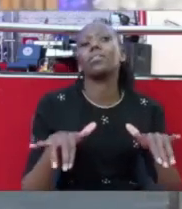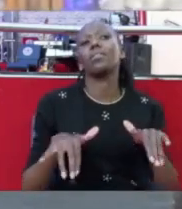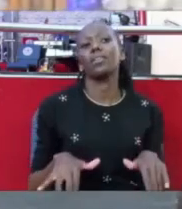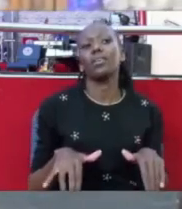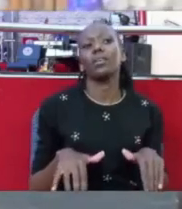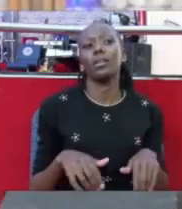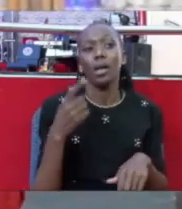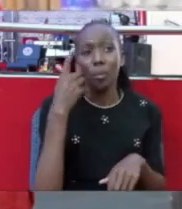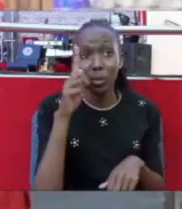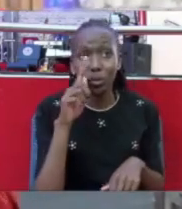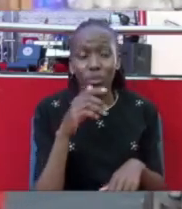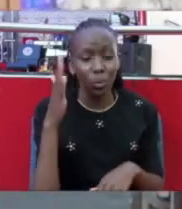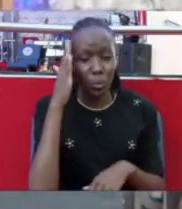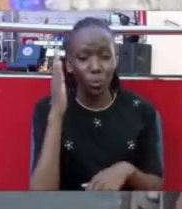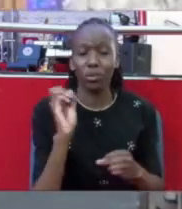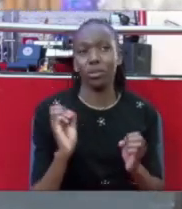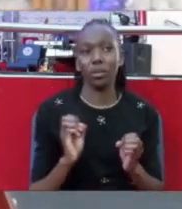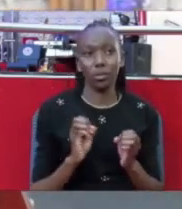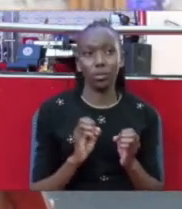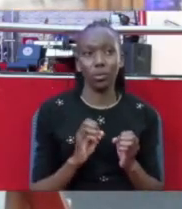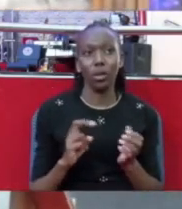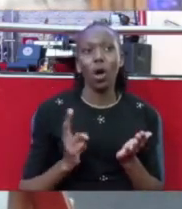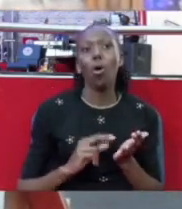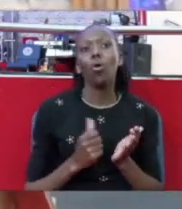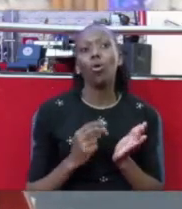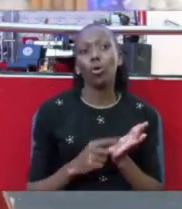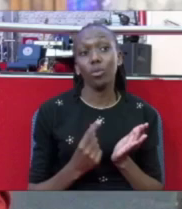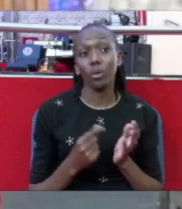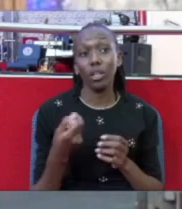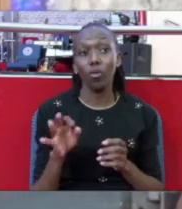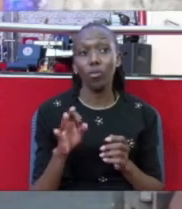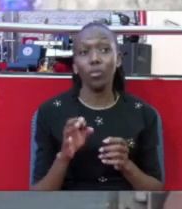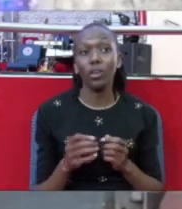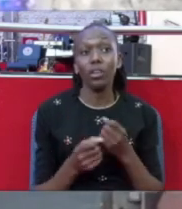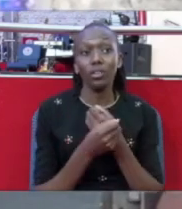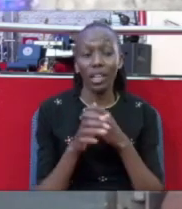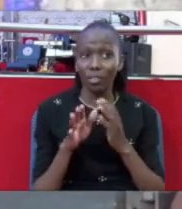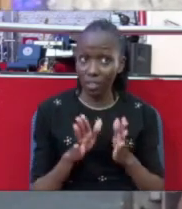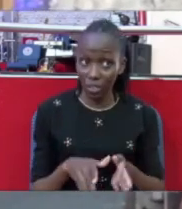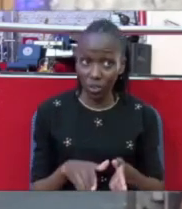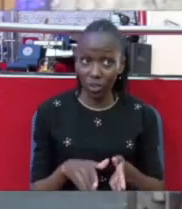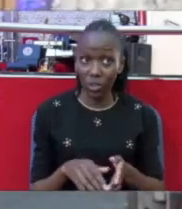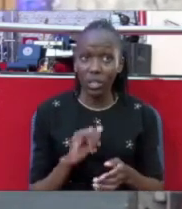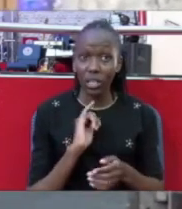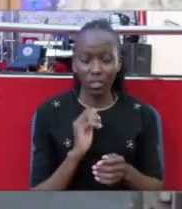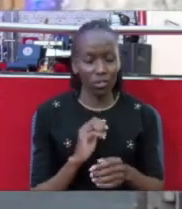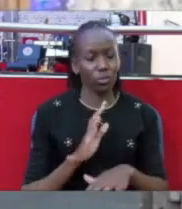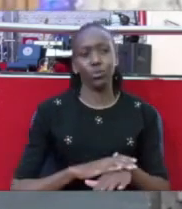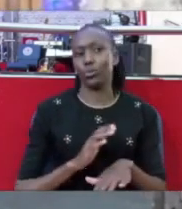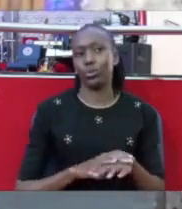kwa kutokujua. The gospel of salvation, kwamba injili ya wokovu, is good to be preached. Ni